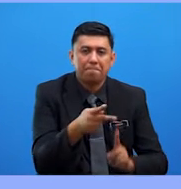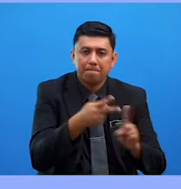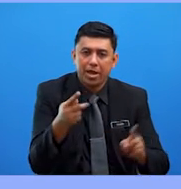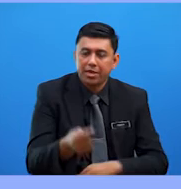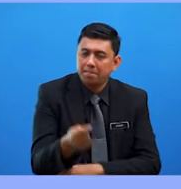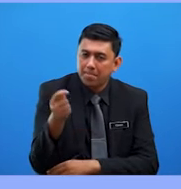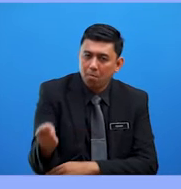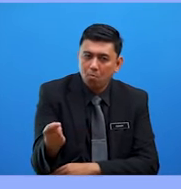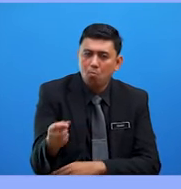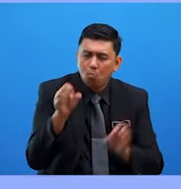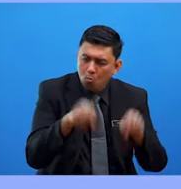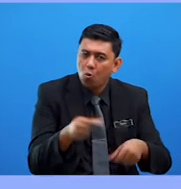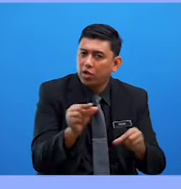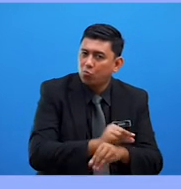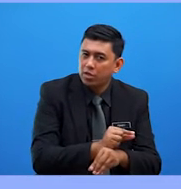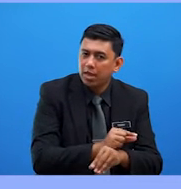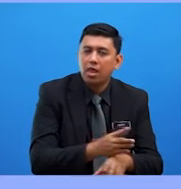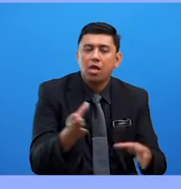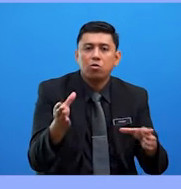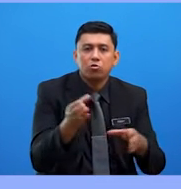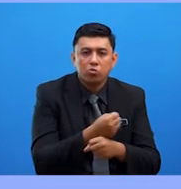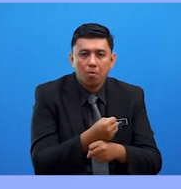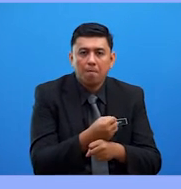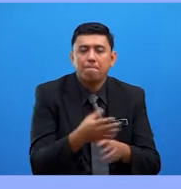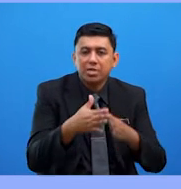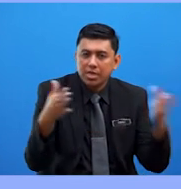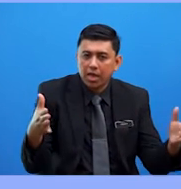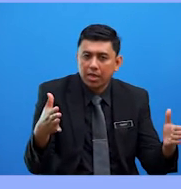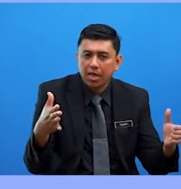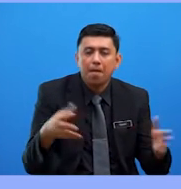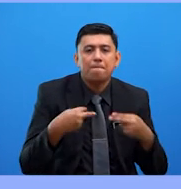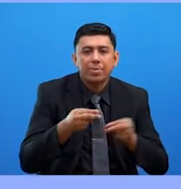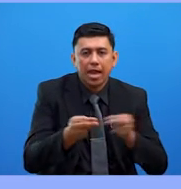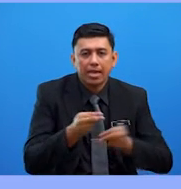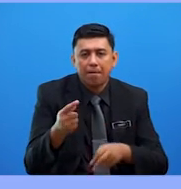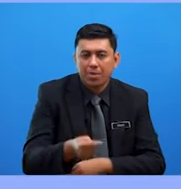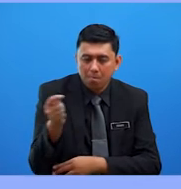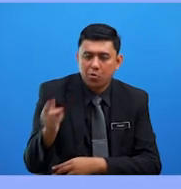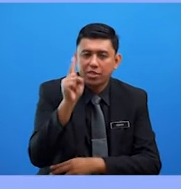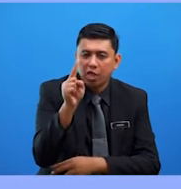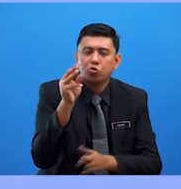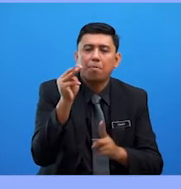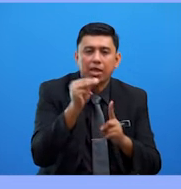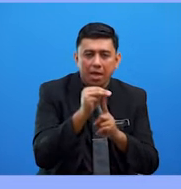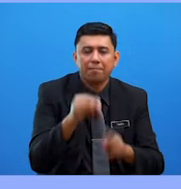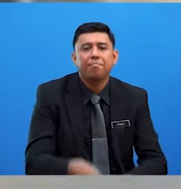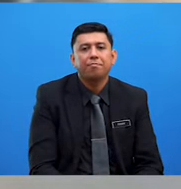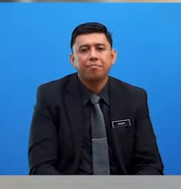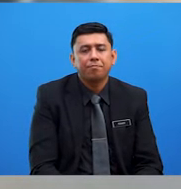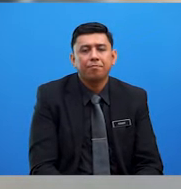perabot boleh digunakan untuk membesarkan perniagaan perabot 1 markah.